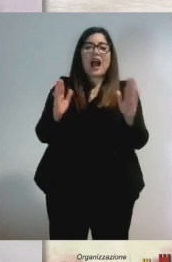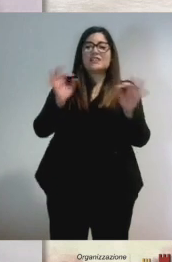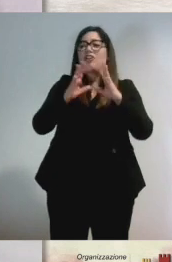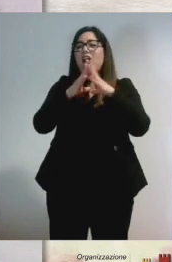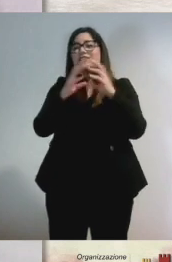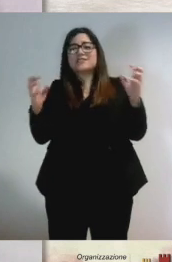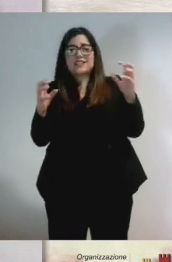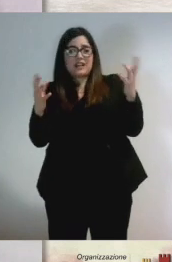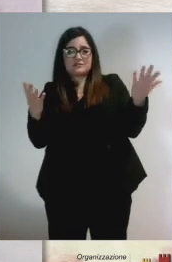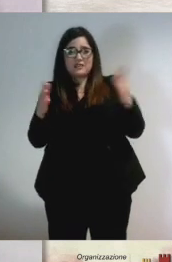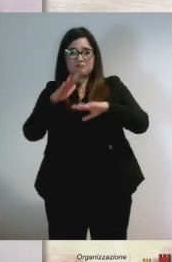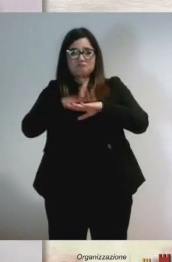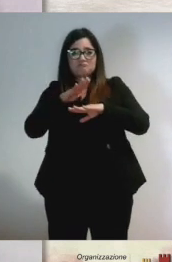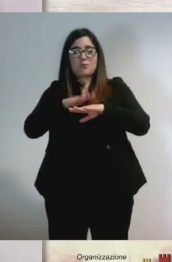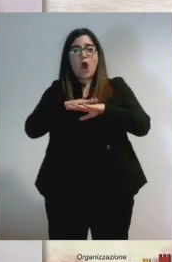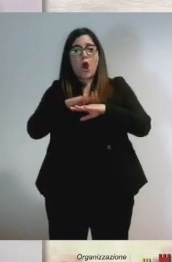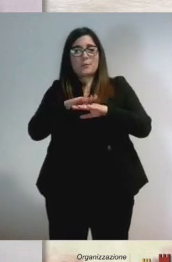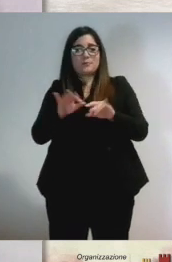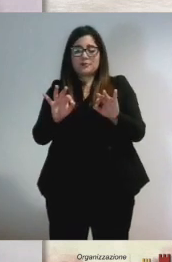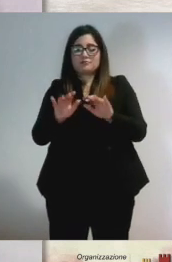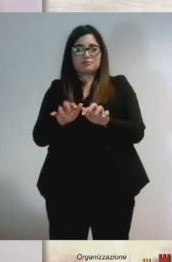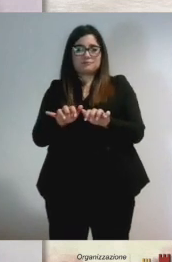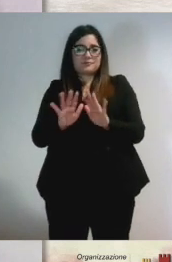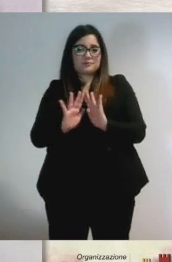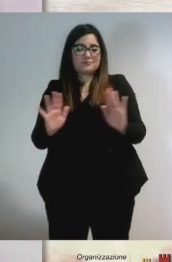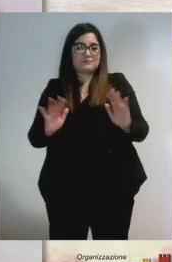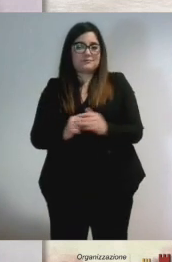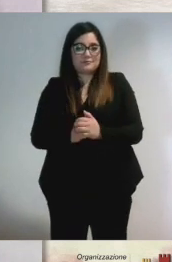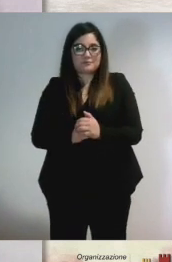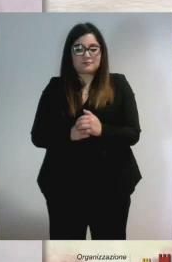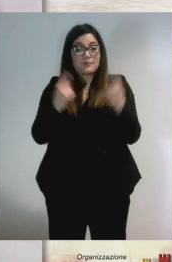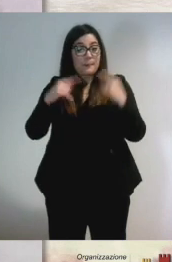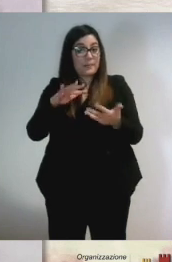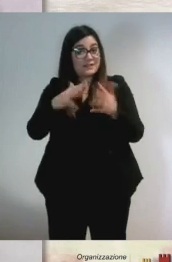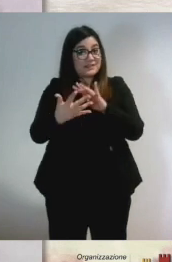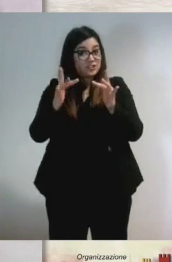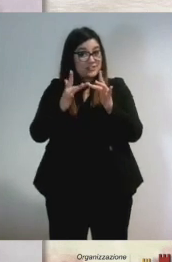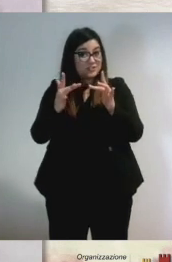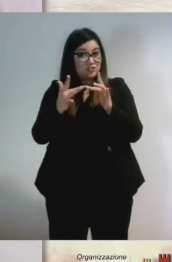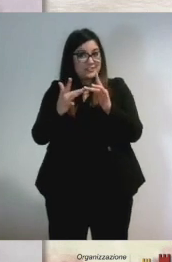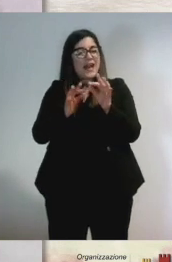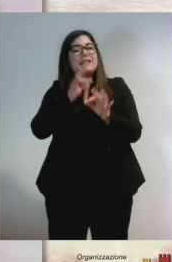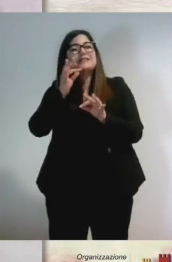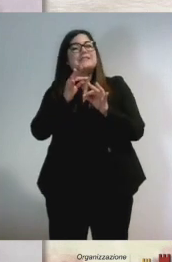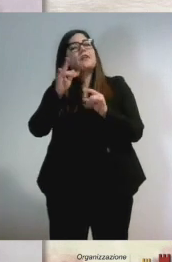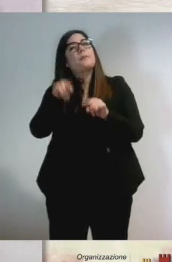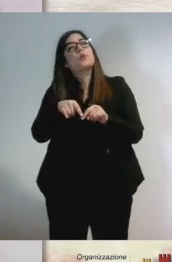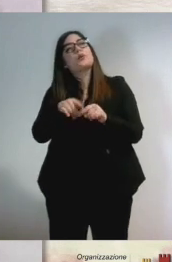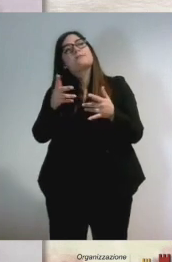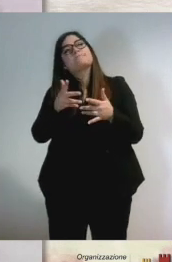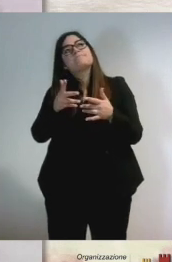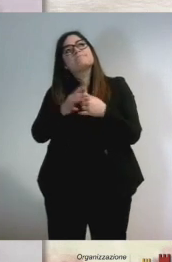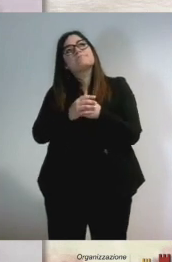proprio studio professionale e così come transizione digitale significa anche realizzare quelle